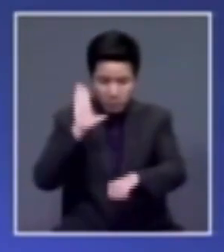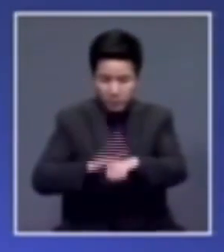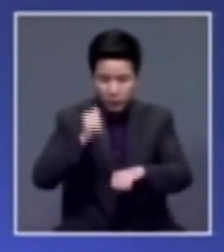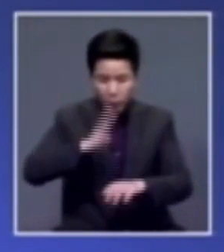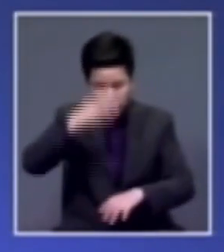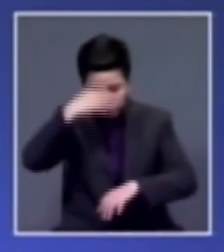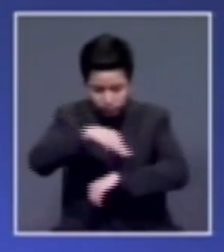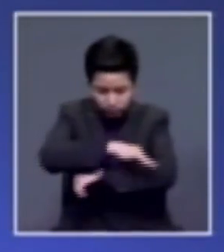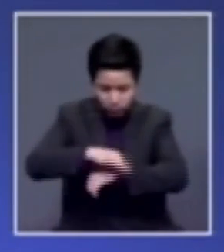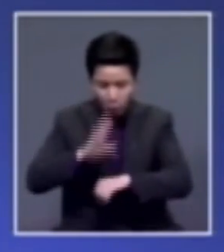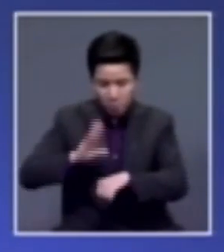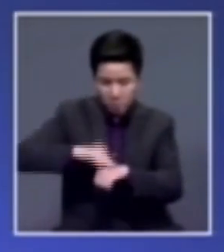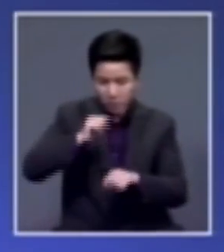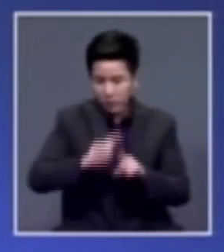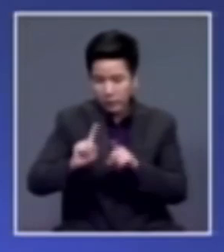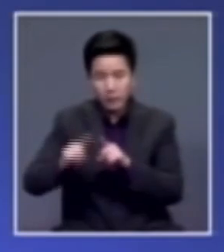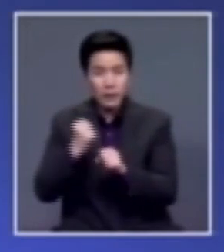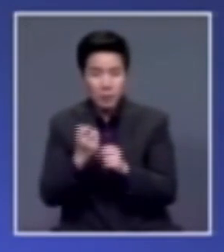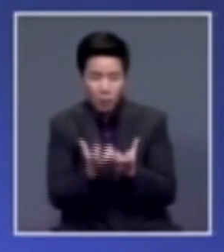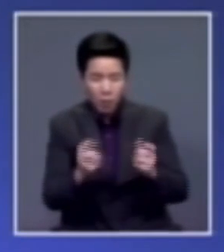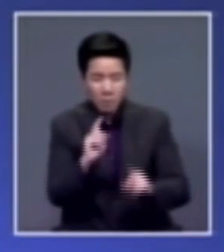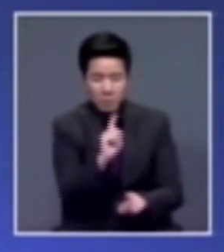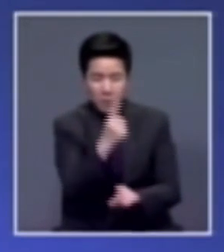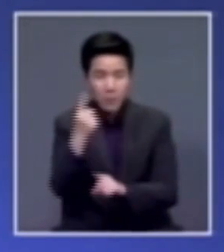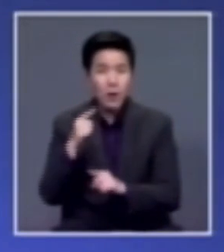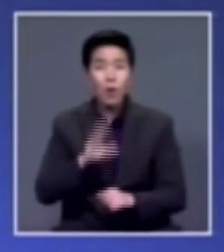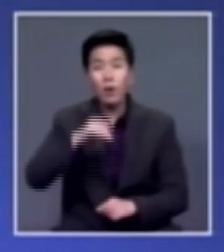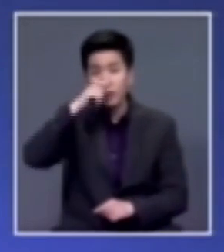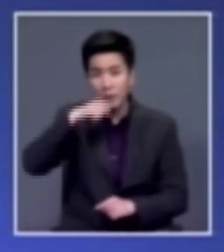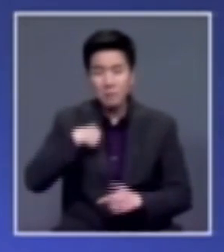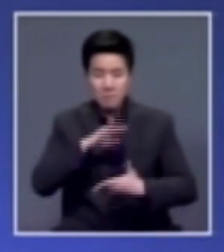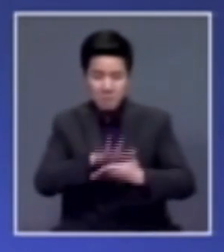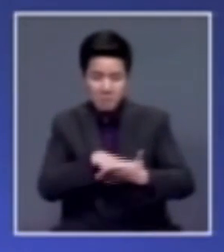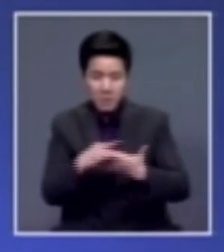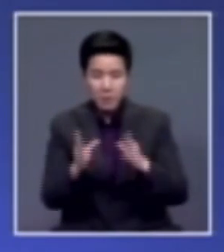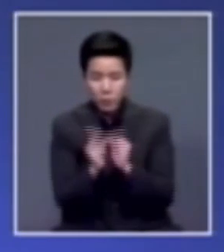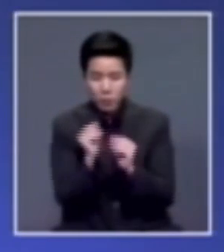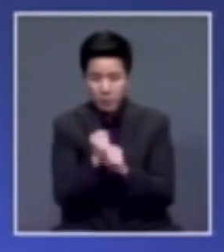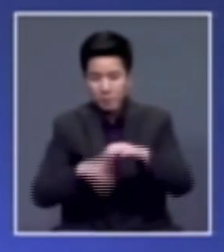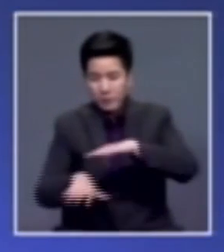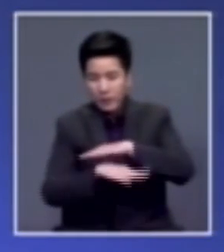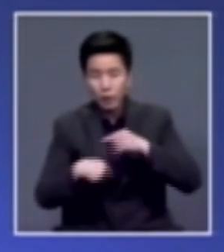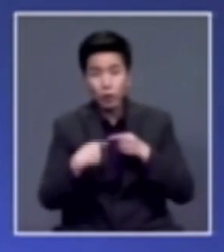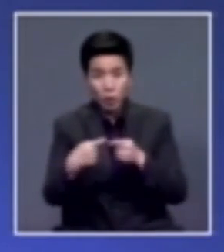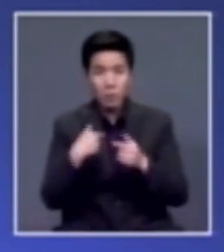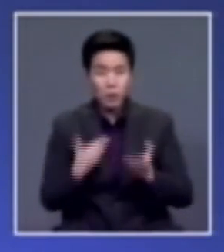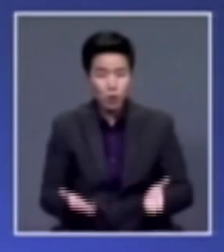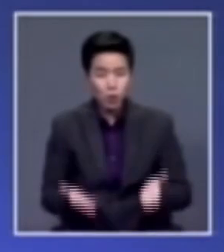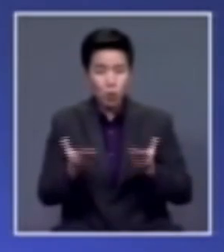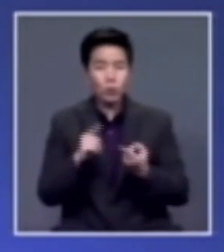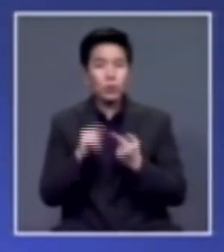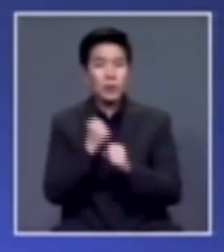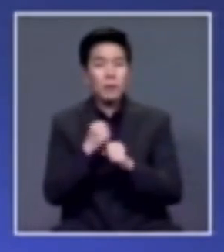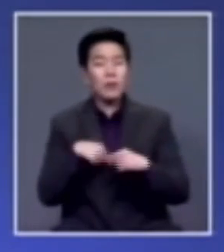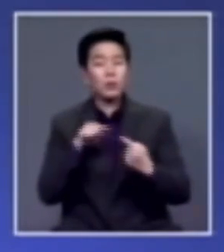กรแรงงานที่มีทักษะและนวัตกรรมใหม่ๆของเราเองโดยมีแผนการลงทุนโครงสร้างพื้นฐานอย่างต่อเนื่องมีการยกระดับการให้บริการภาครั